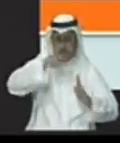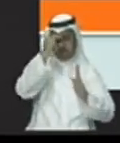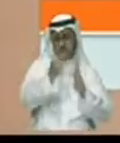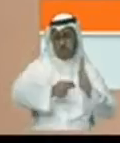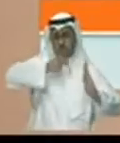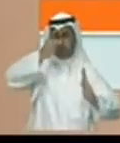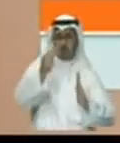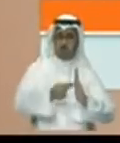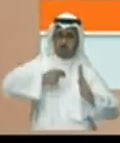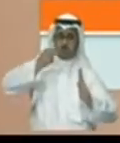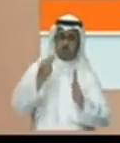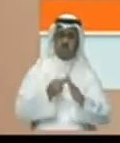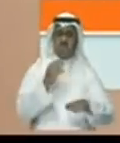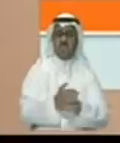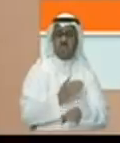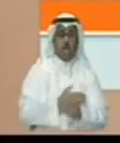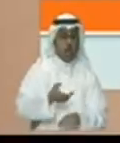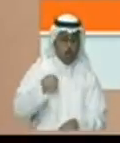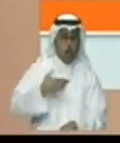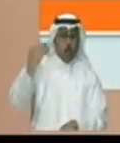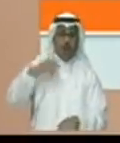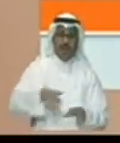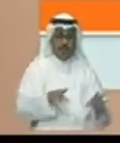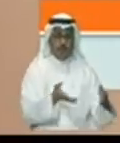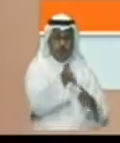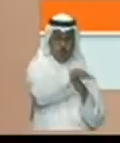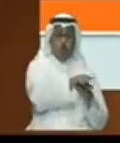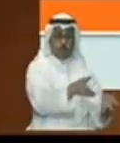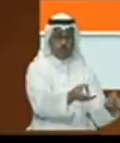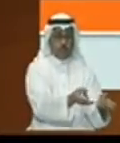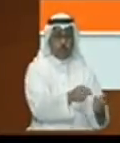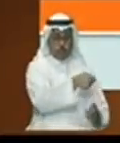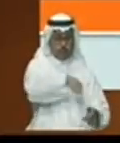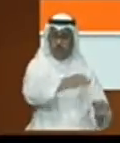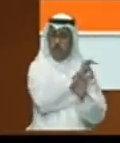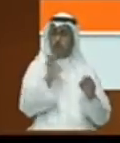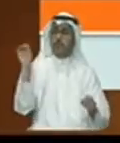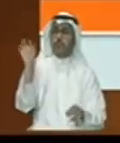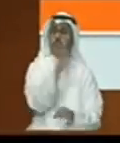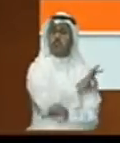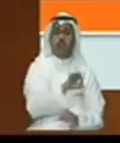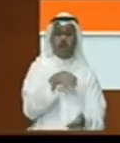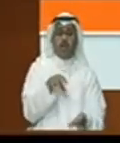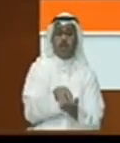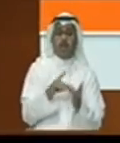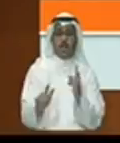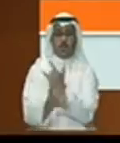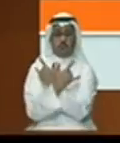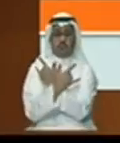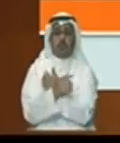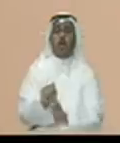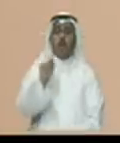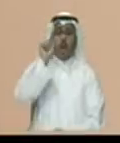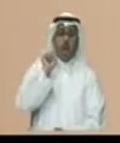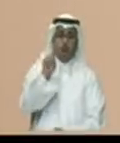المعرض. هذا ويعد مركز الملك عبد العزيز الثقافي بالظهران المحطة الأولى للمعرض بالشرق الأوسط